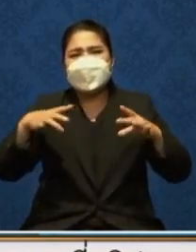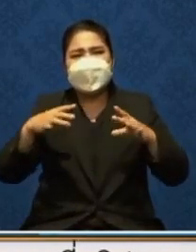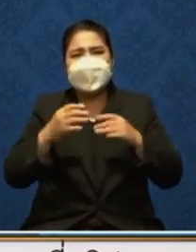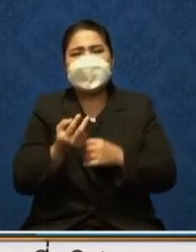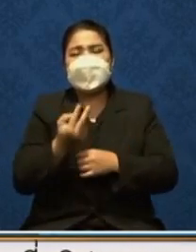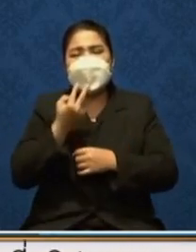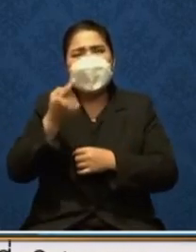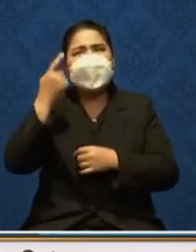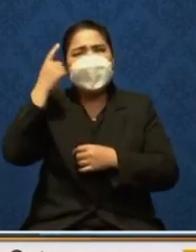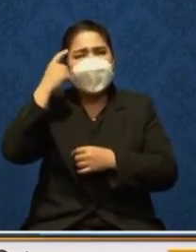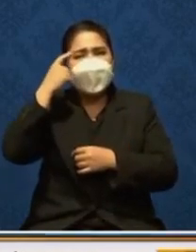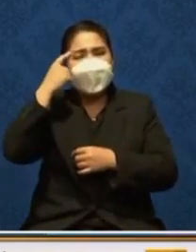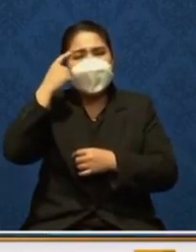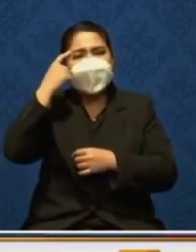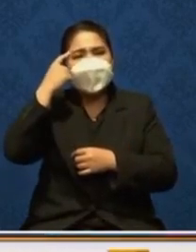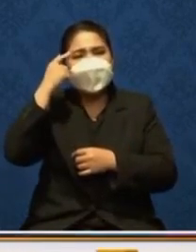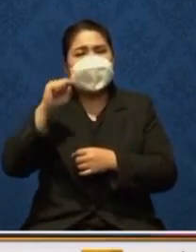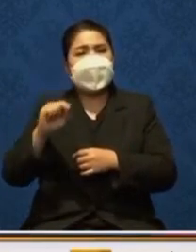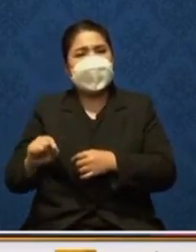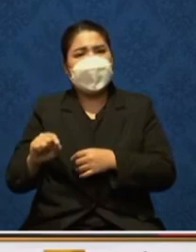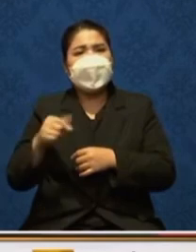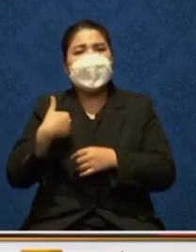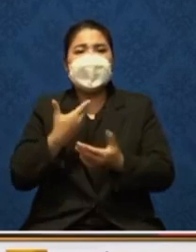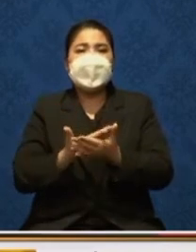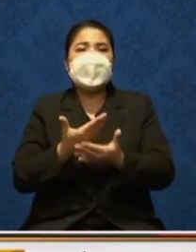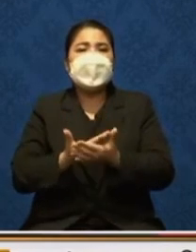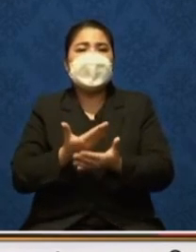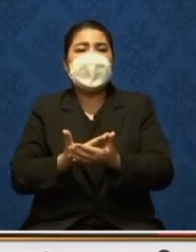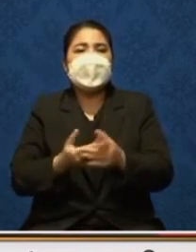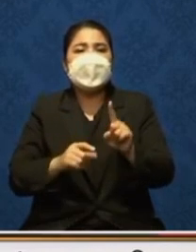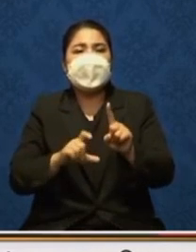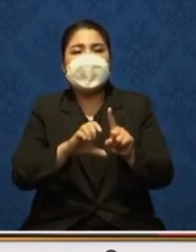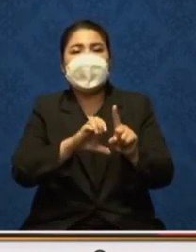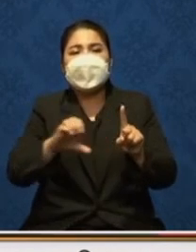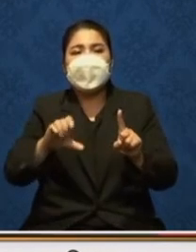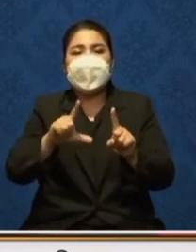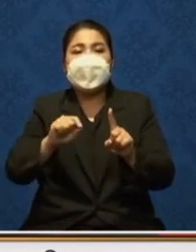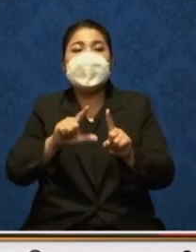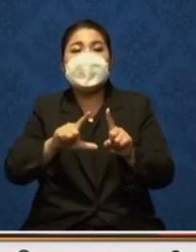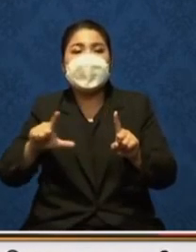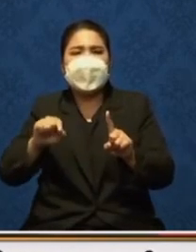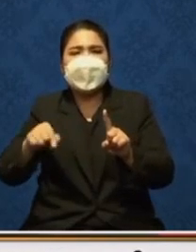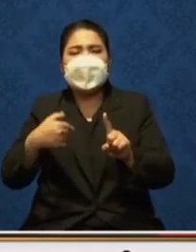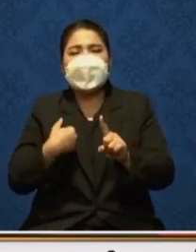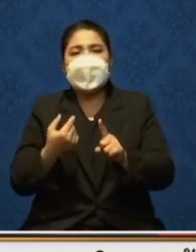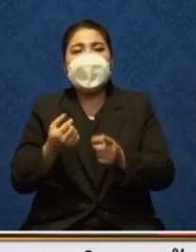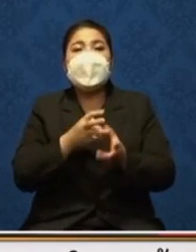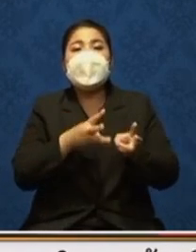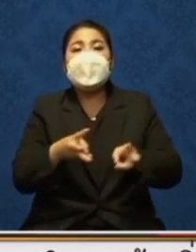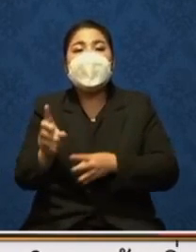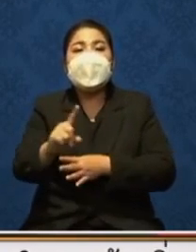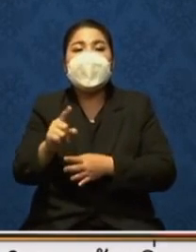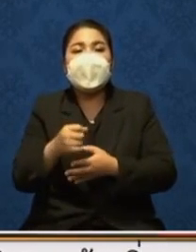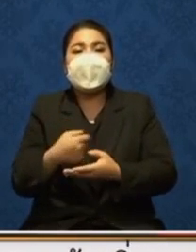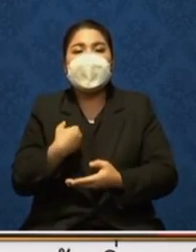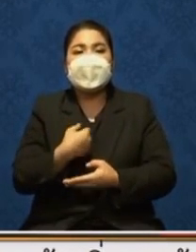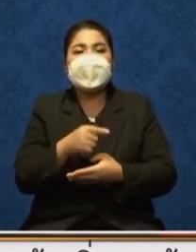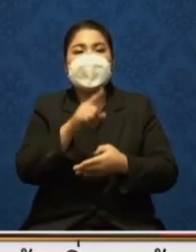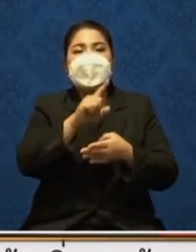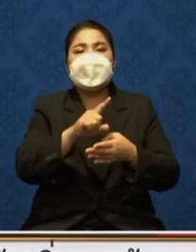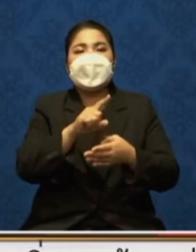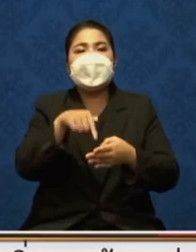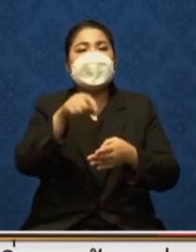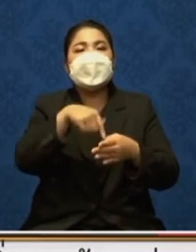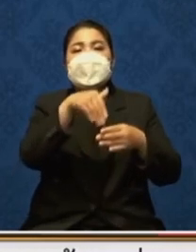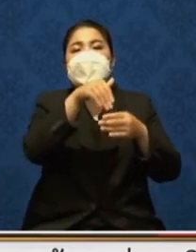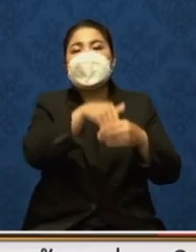ผมกมานั่งนว๊หรอวาท่านอาจจะเอาเงิน 120 ล้านนี้ไปใช้ใการเลือกตงขพกภูิใจทายหมดแล้วซึงกเป็ไปไม่